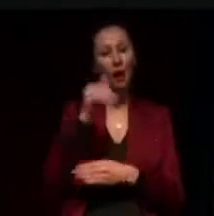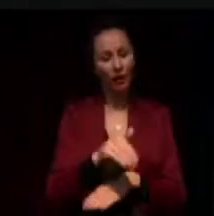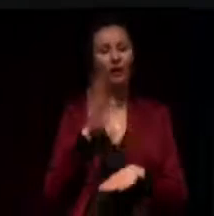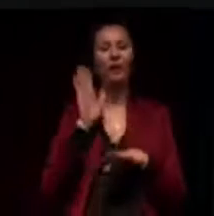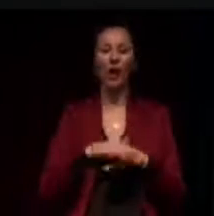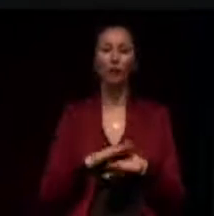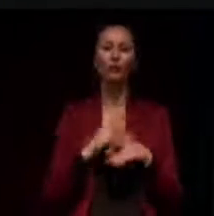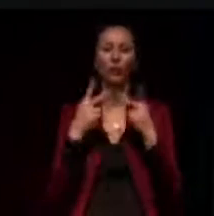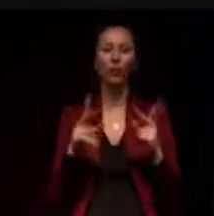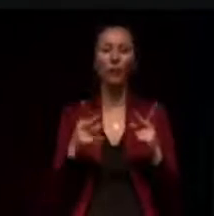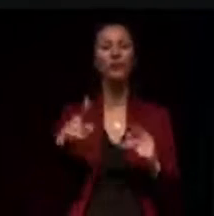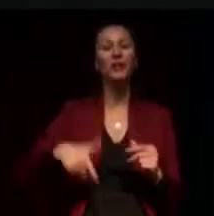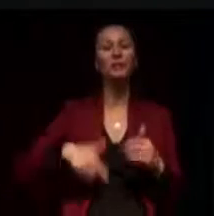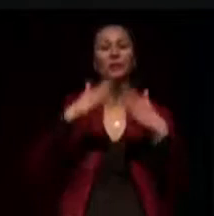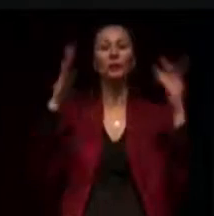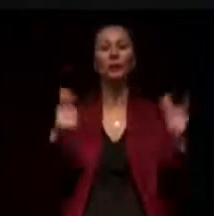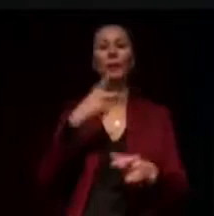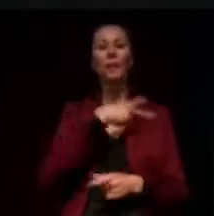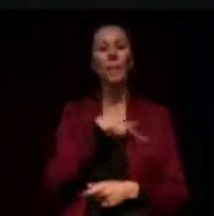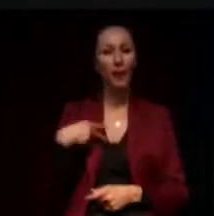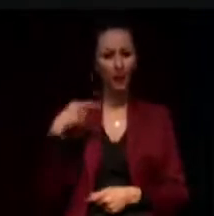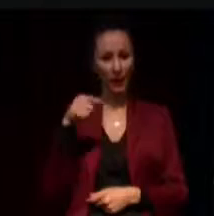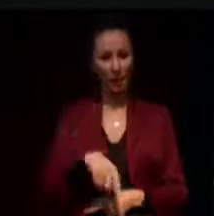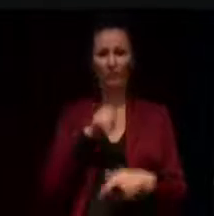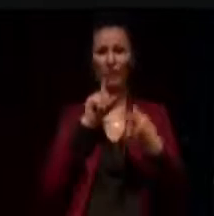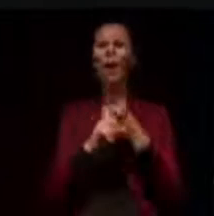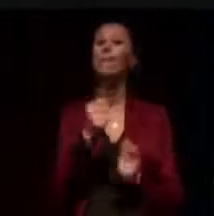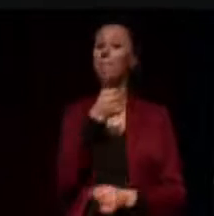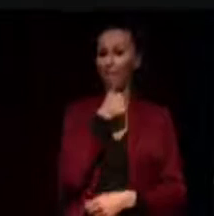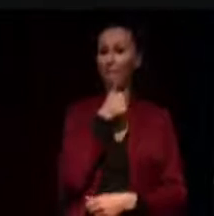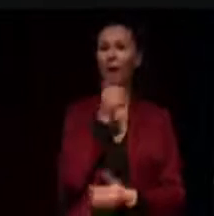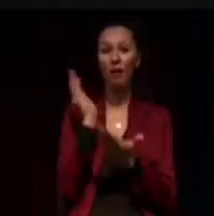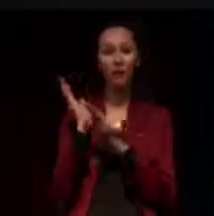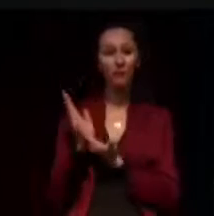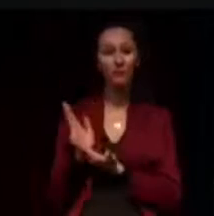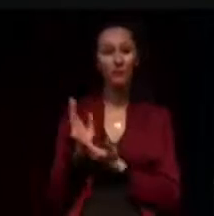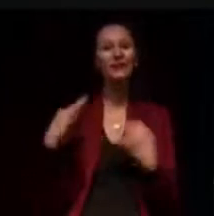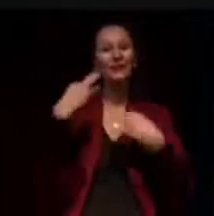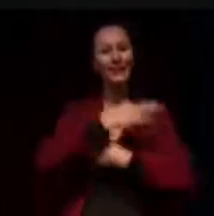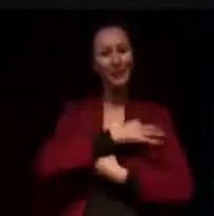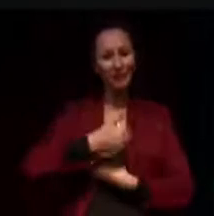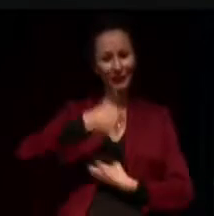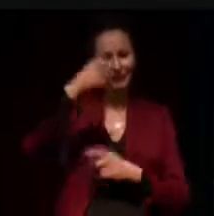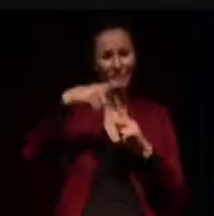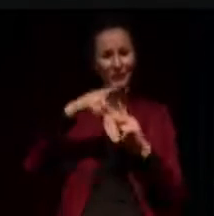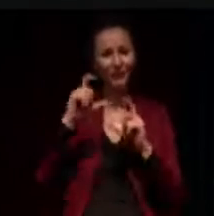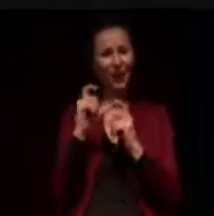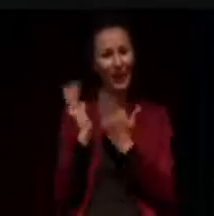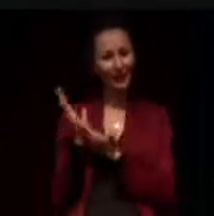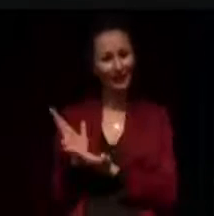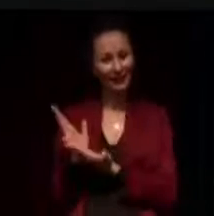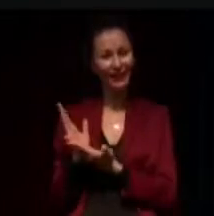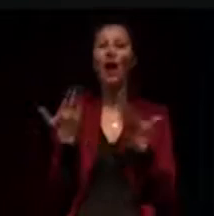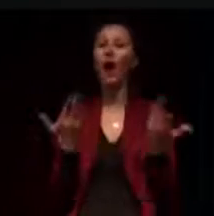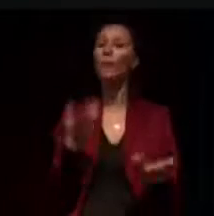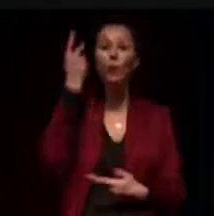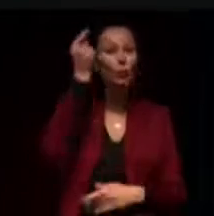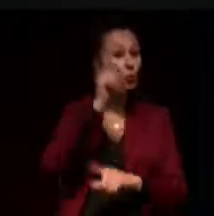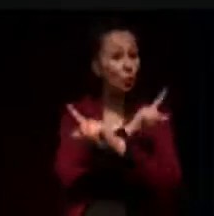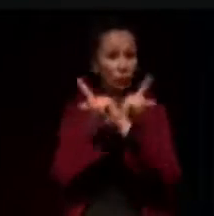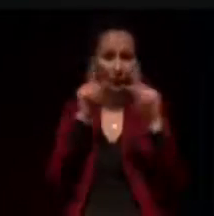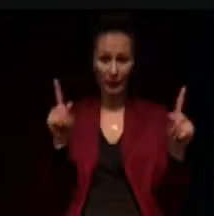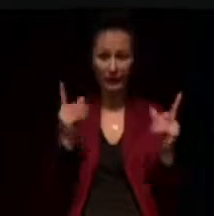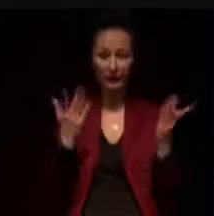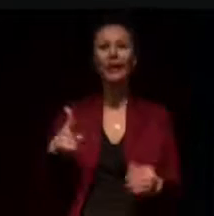yapacak. Evet, İzmir Büyükşehir Belediye'miz ve baba Sayın Başkanımız Tunç Soyer. Ama unutulmamalı